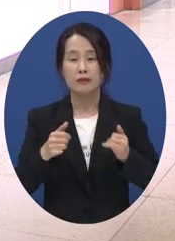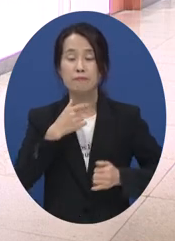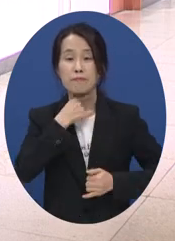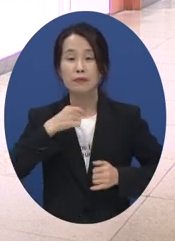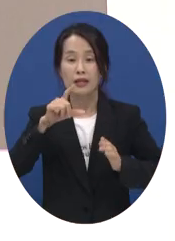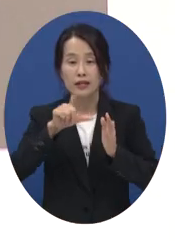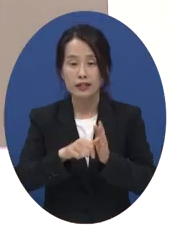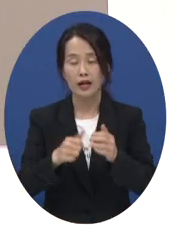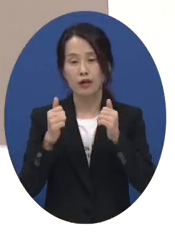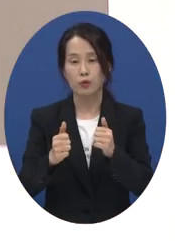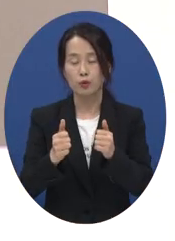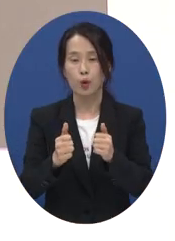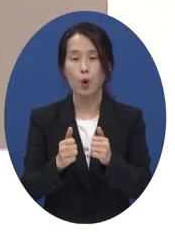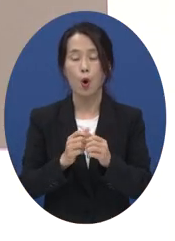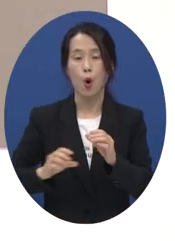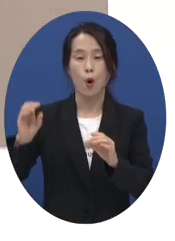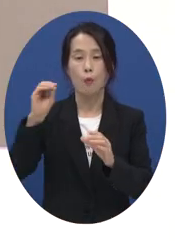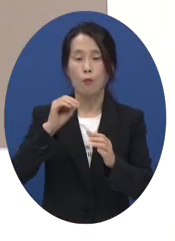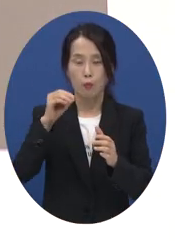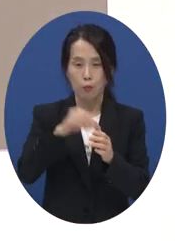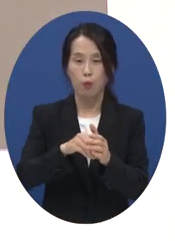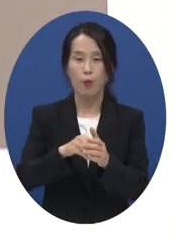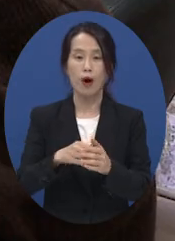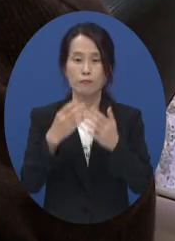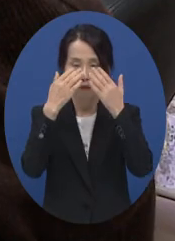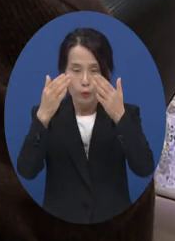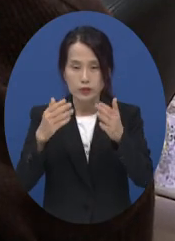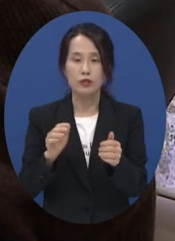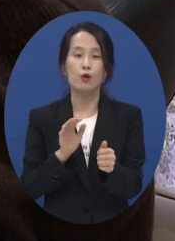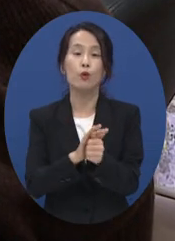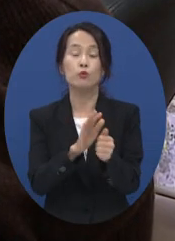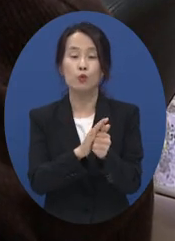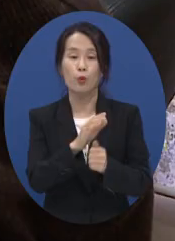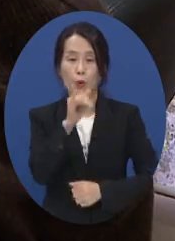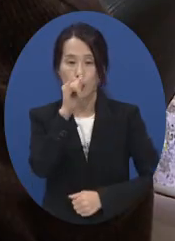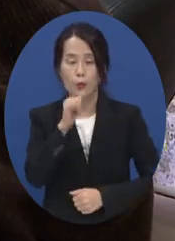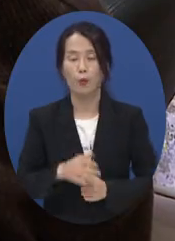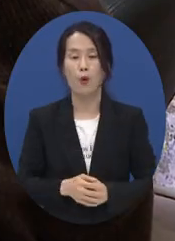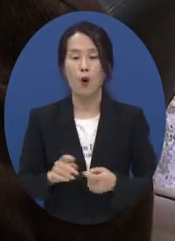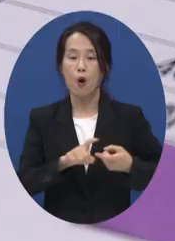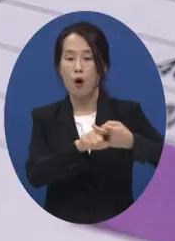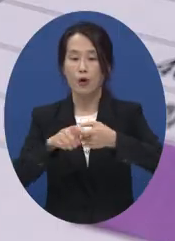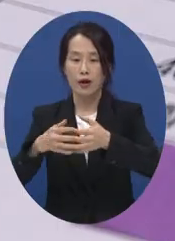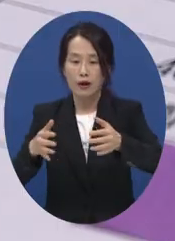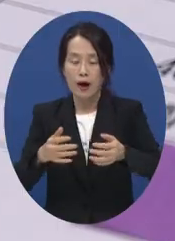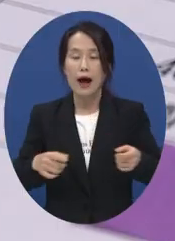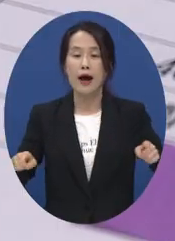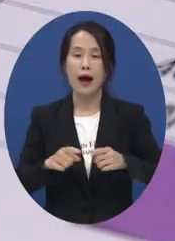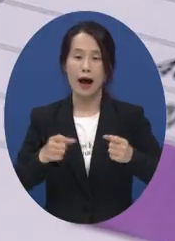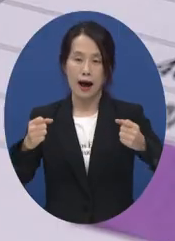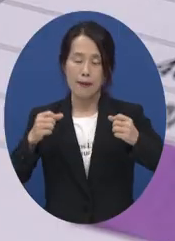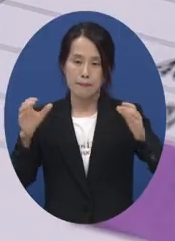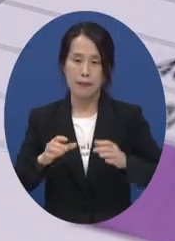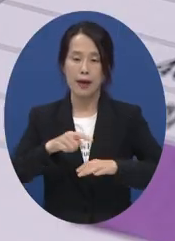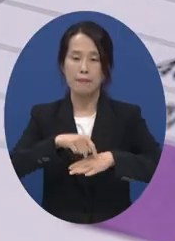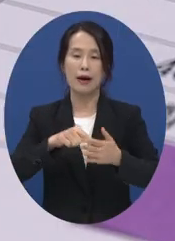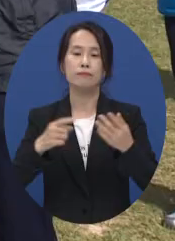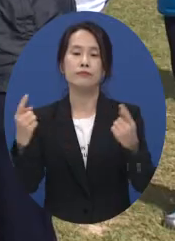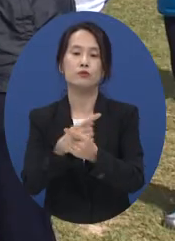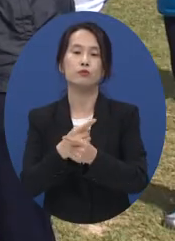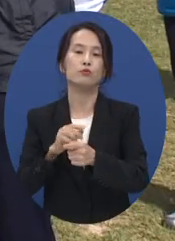경우 소송을 포함 무료 법률 서비스를 제공하며 관련 기관과 협력해 법률 구조와 심리 치료도